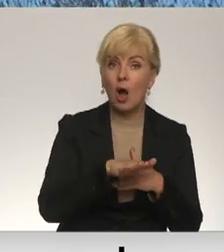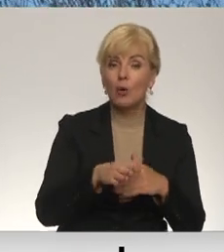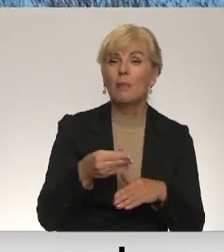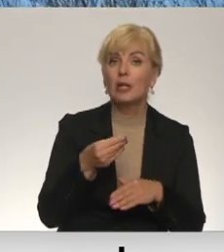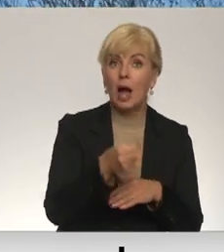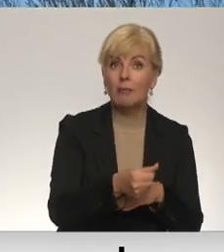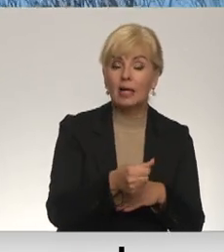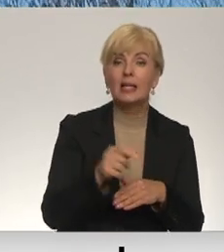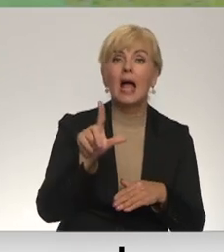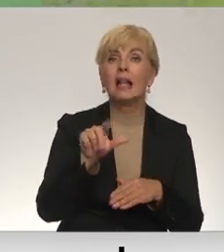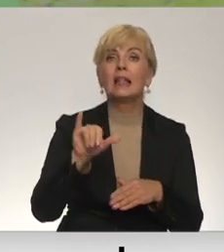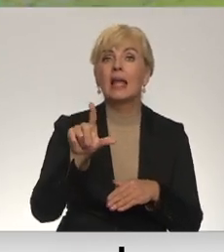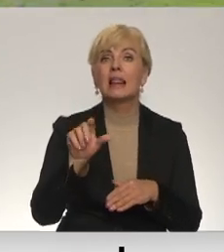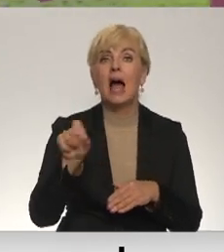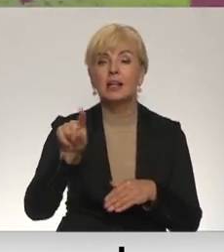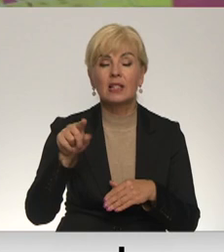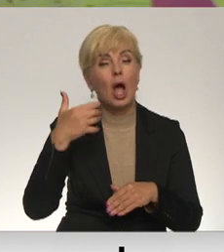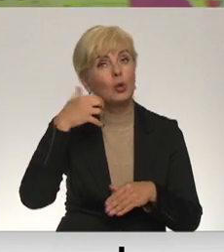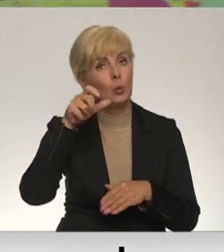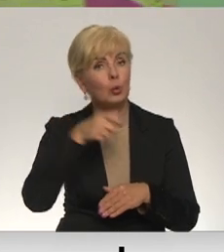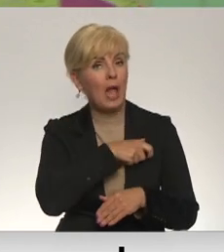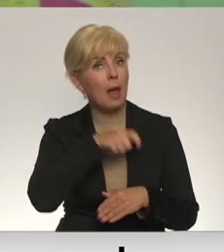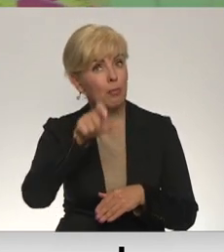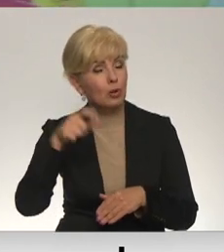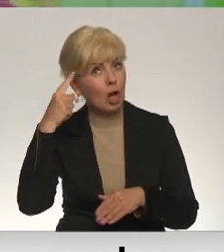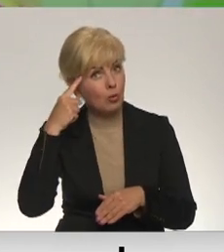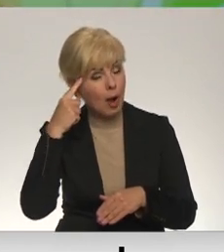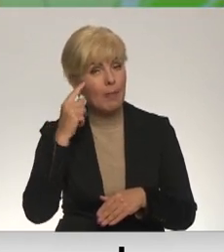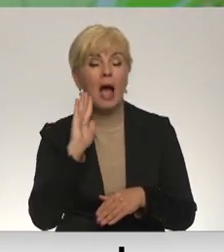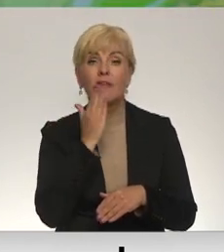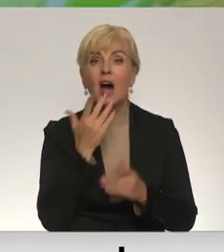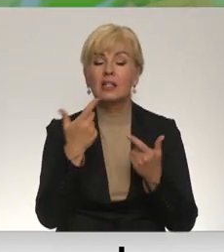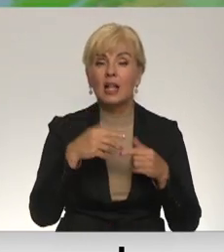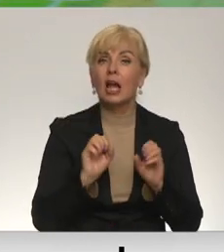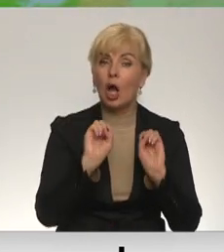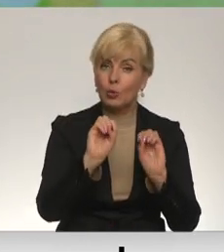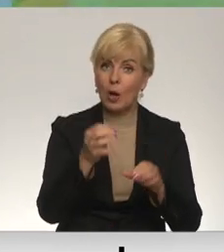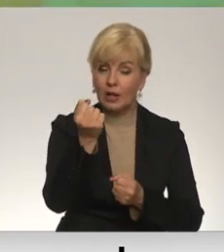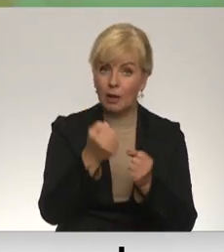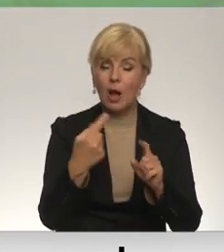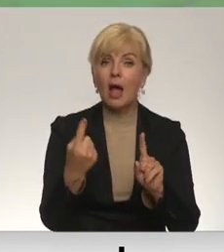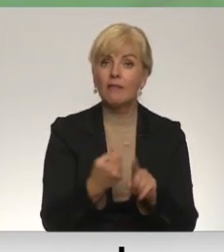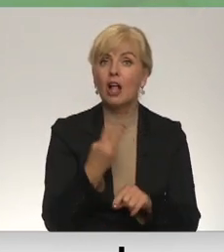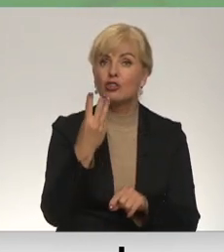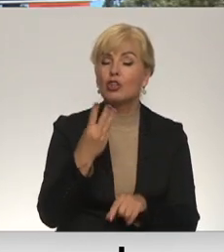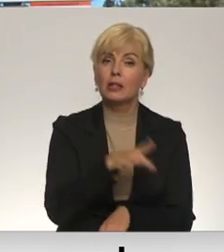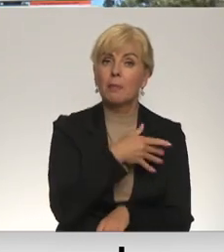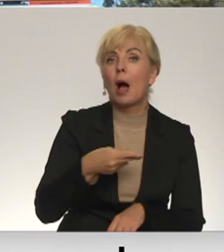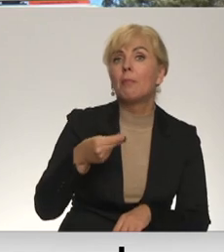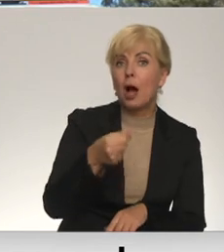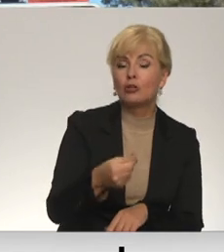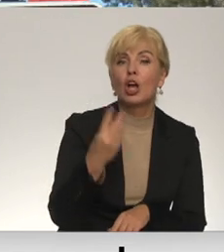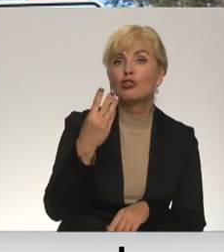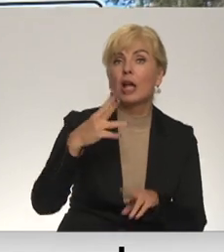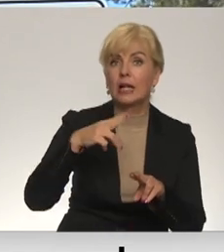tikai Lielastē. Tagad domnieki lēmuši, ka auto novietošana vasaras sezonā būs par maksu vēl 4 piejūras